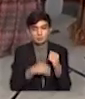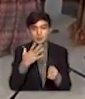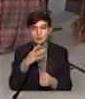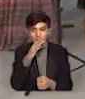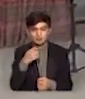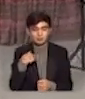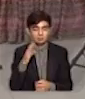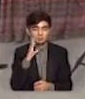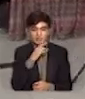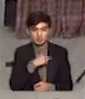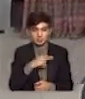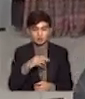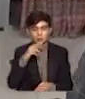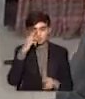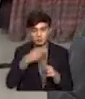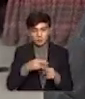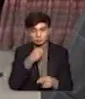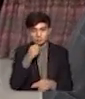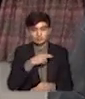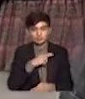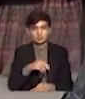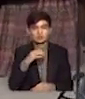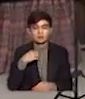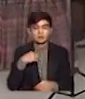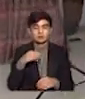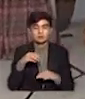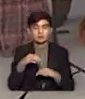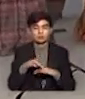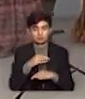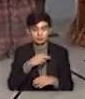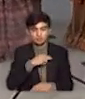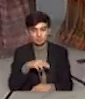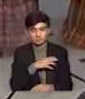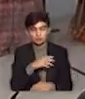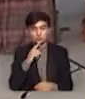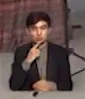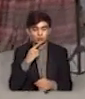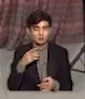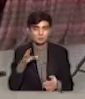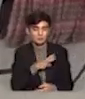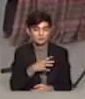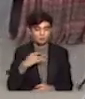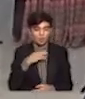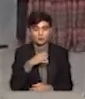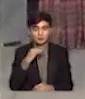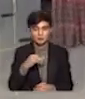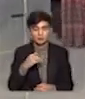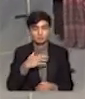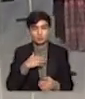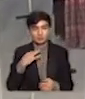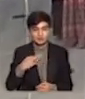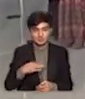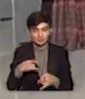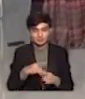қайтыс болды, ағам қайтыс болды, жолдасым қайтыс болды. Қиындық жағдайлар болды. Содан кейін осы ұлымыз дүниеге